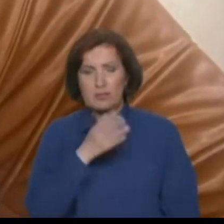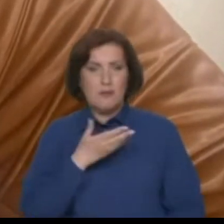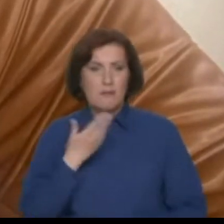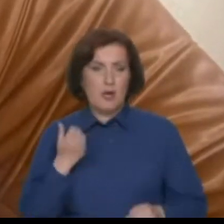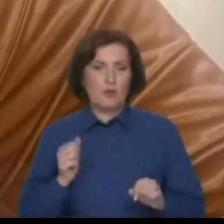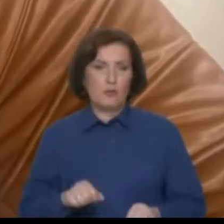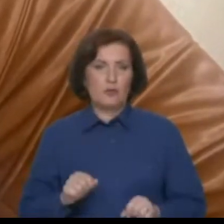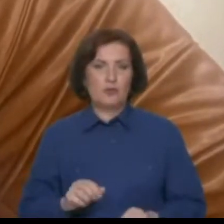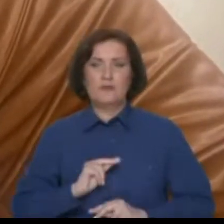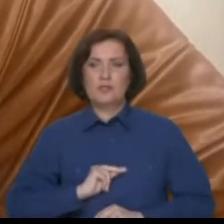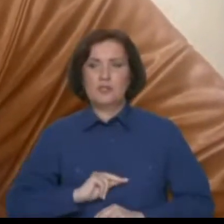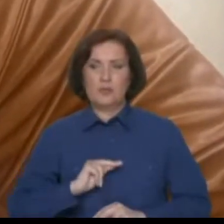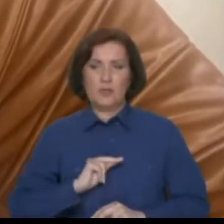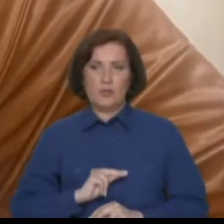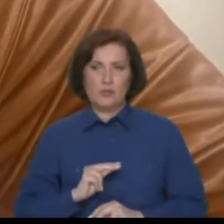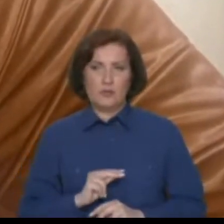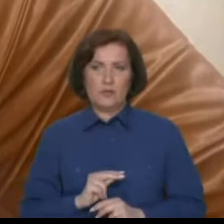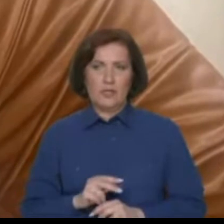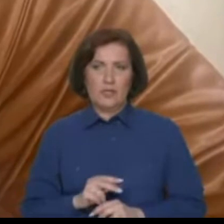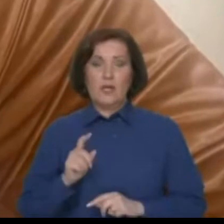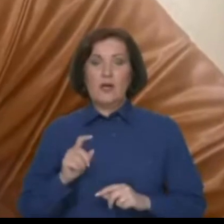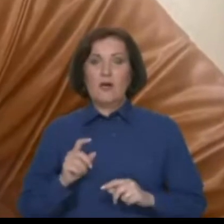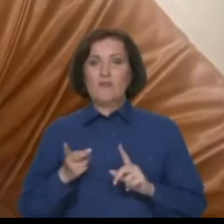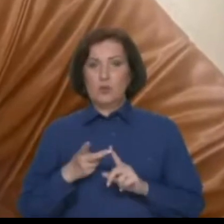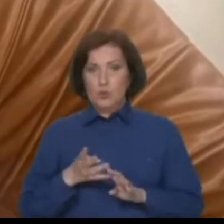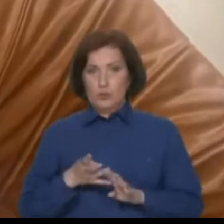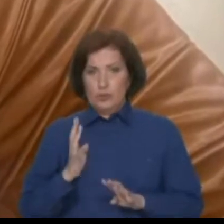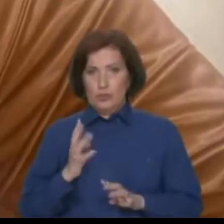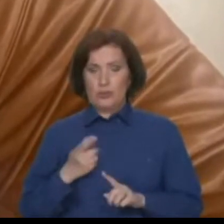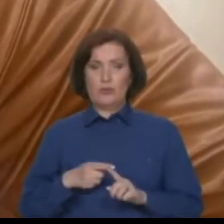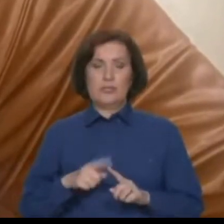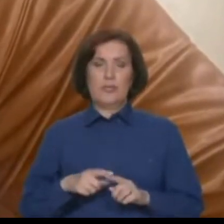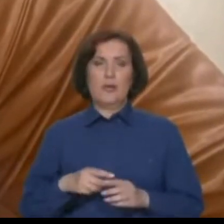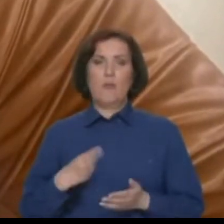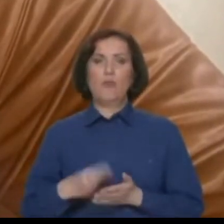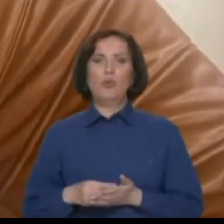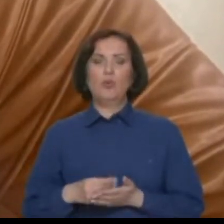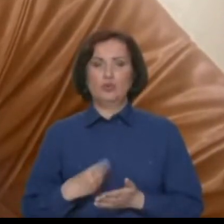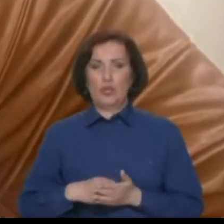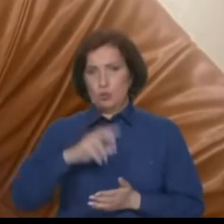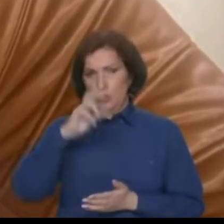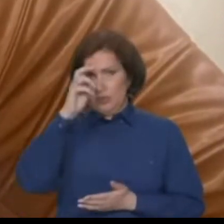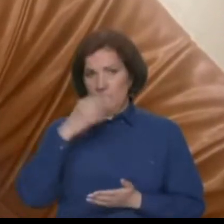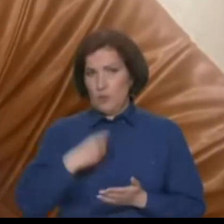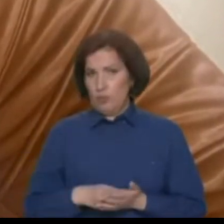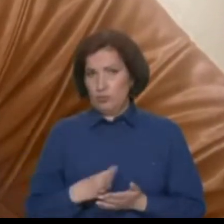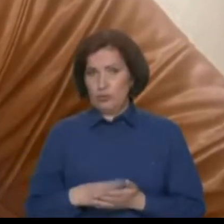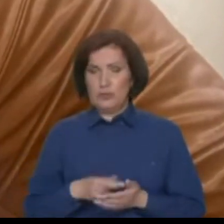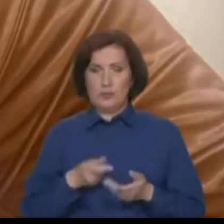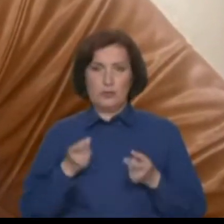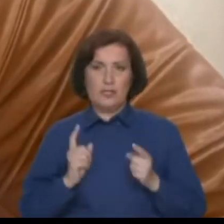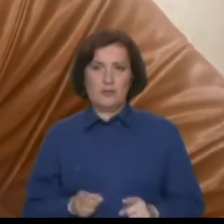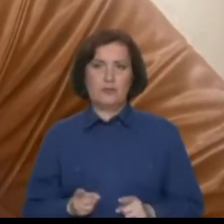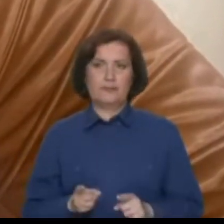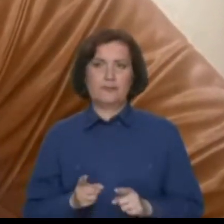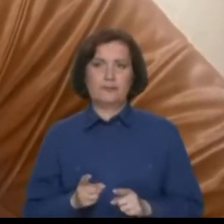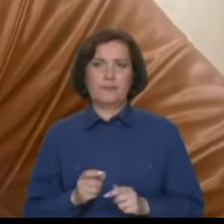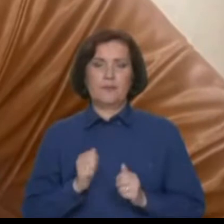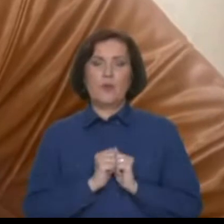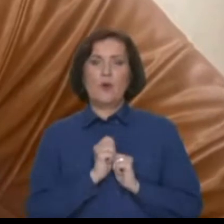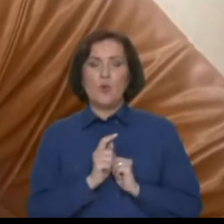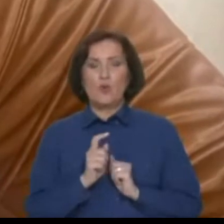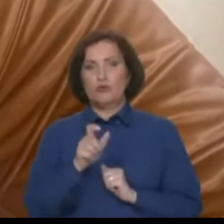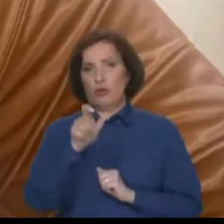мають можливості працювати. Це в другу чергу стосується бюджету, державного бюджету, тому що насправді